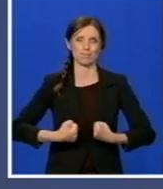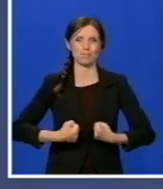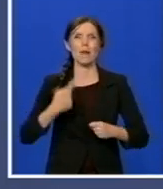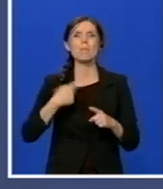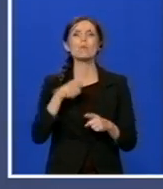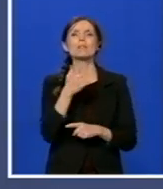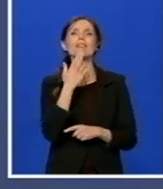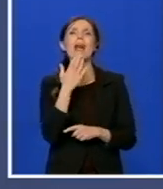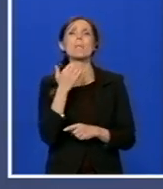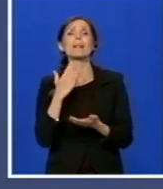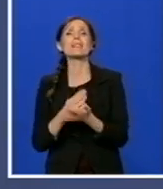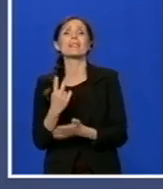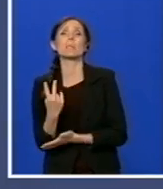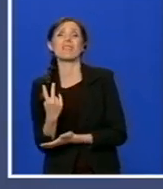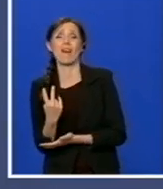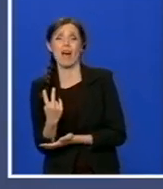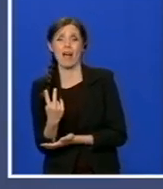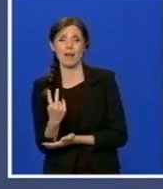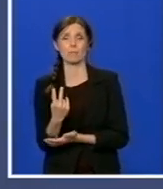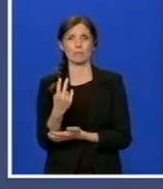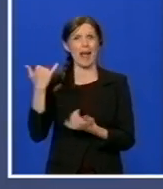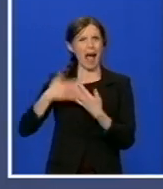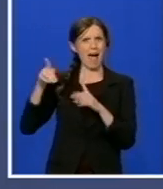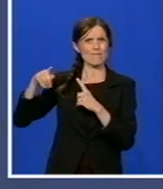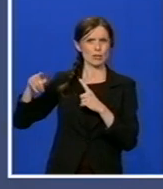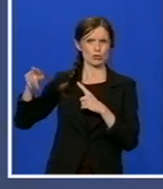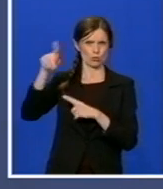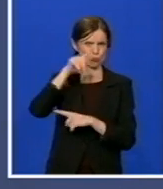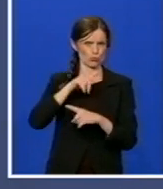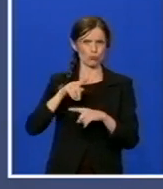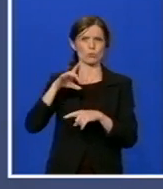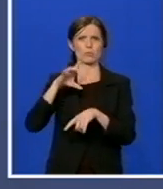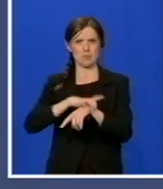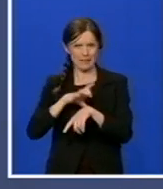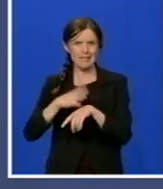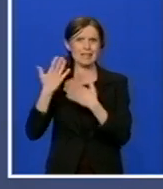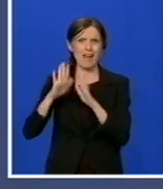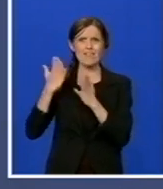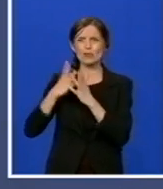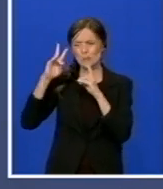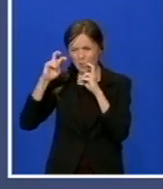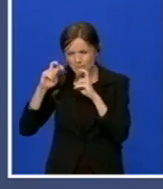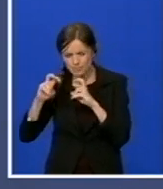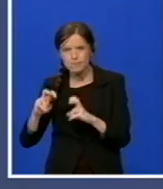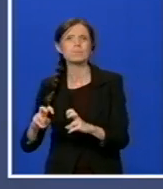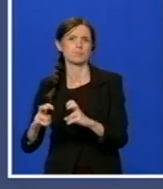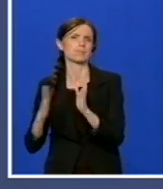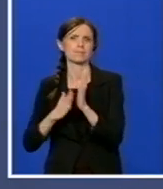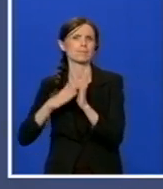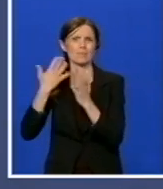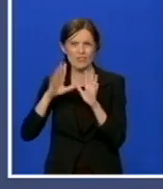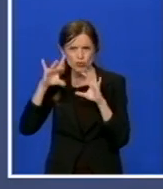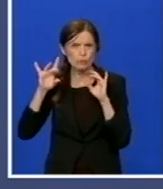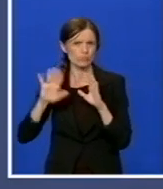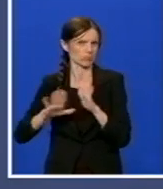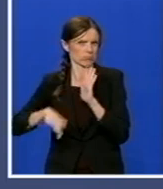dijabetesa, a danas kliničke studije, pre svega i medicine bazirane na dokazima, jasno su